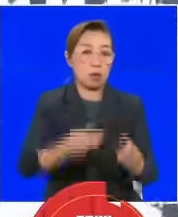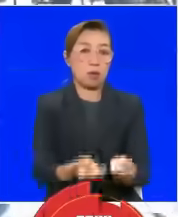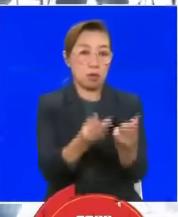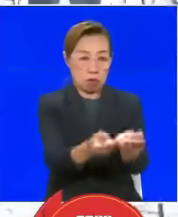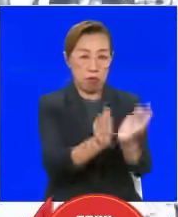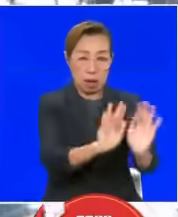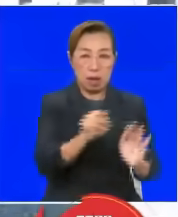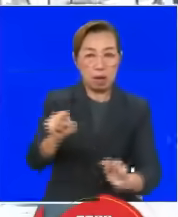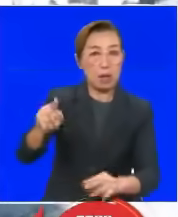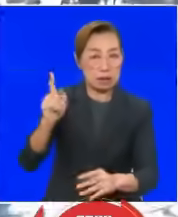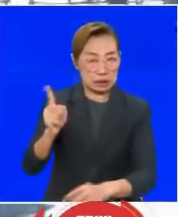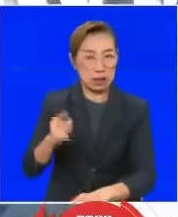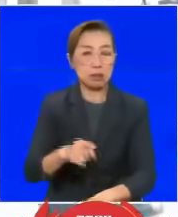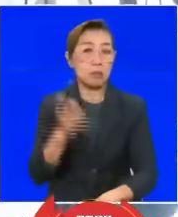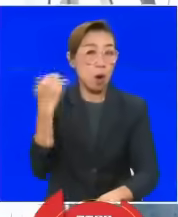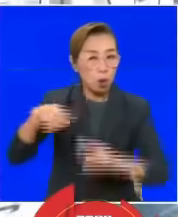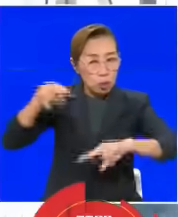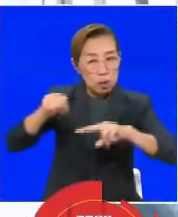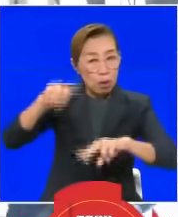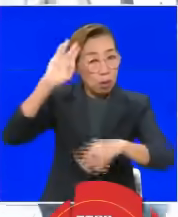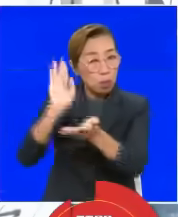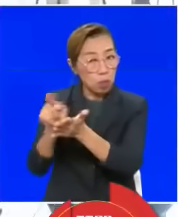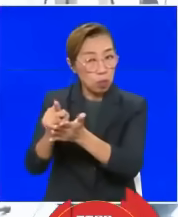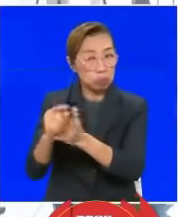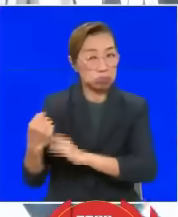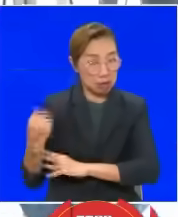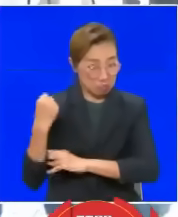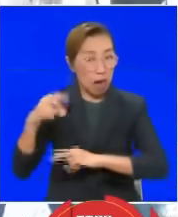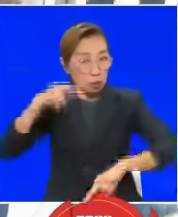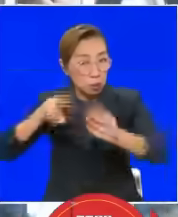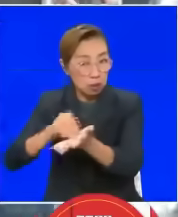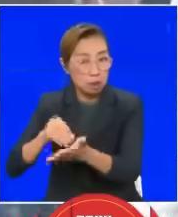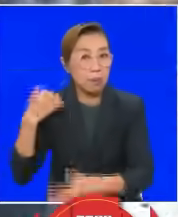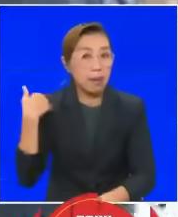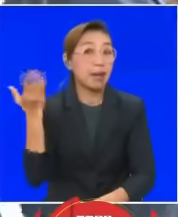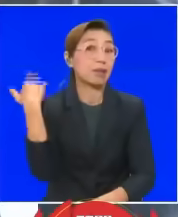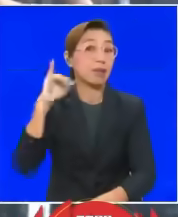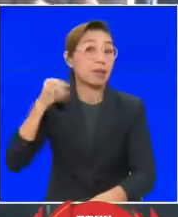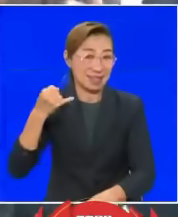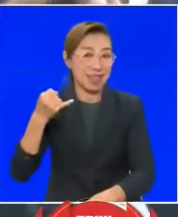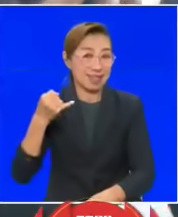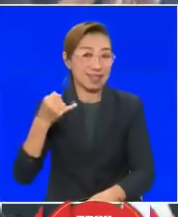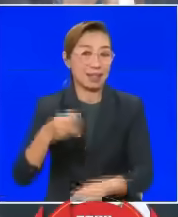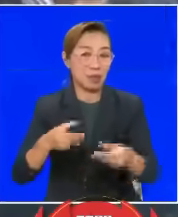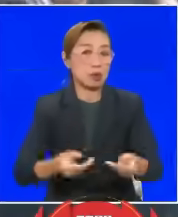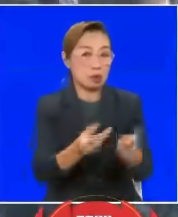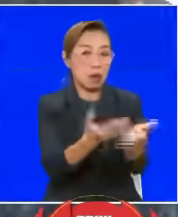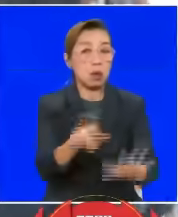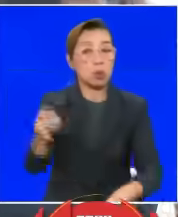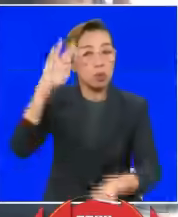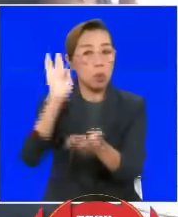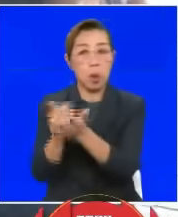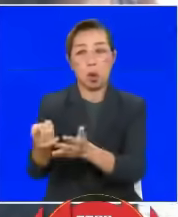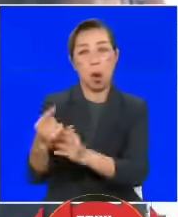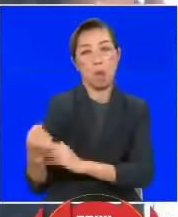พนักงานสอบสวนมีอำนาจการสอบสวนเป็นไปตามหลักกฎหมายหรือไม่เมื่อวันจันทร์ที่ผ่านมาและหากไม่มีอำนาจก็ไม่สามารถนำพยาหลัก